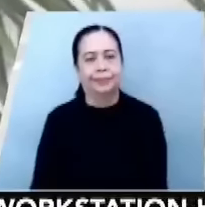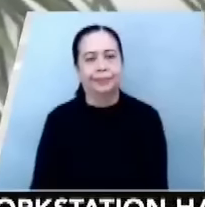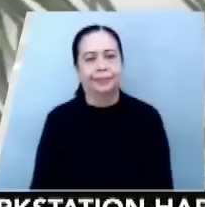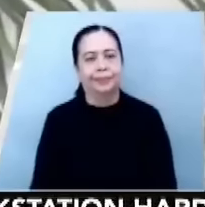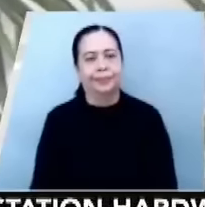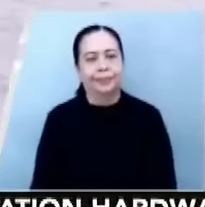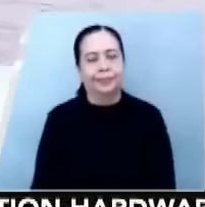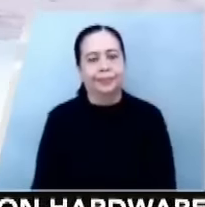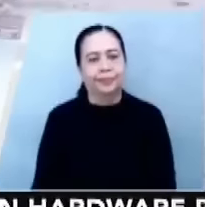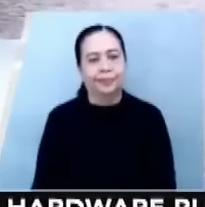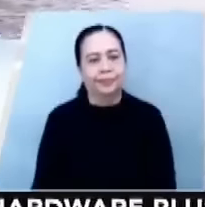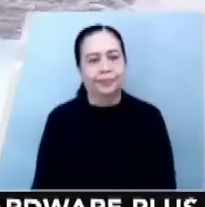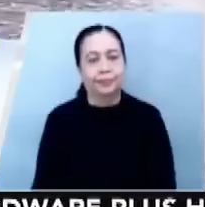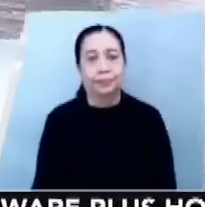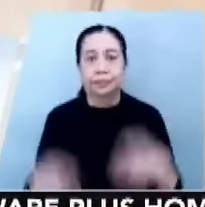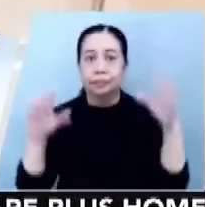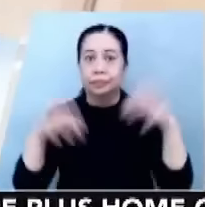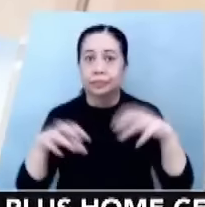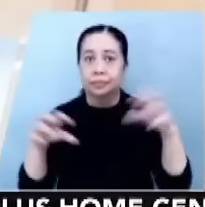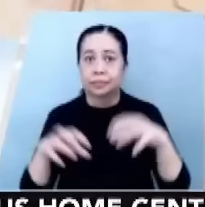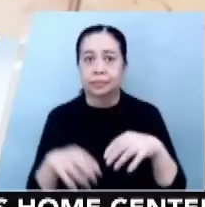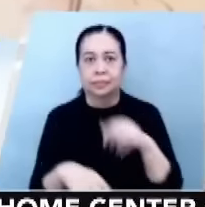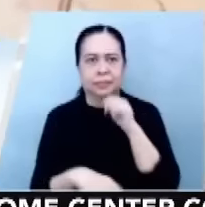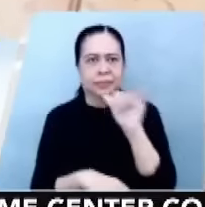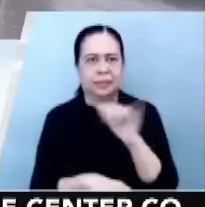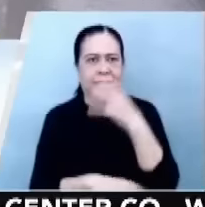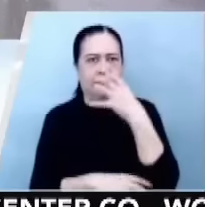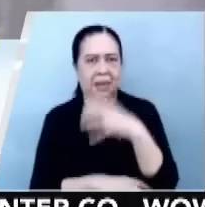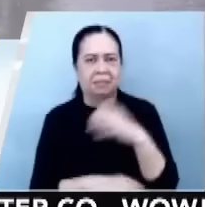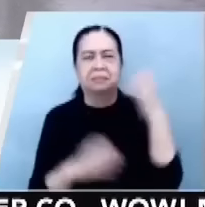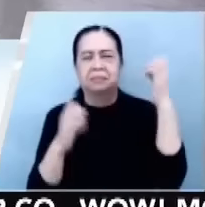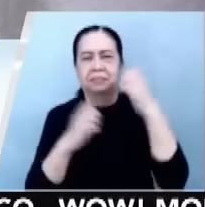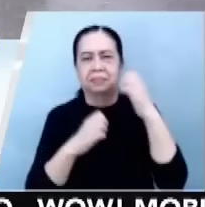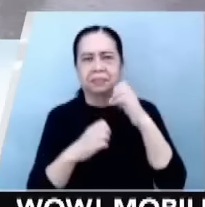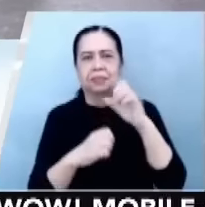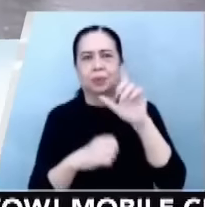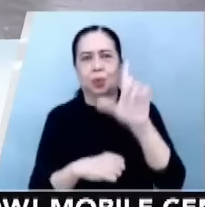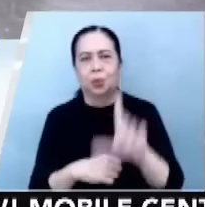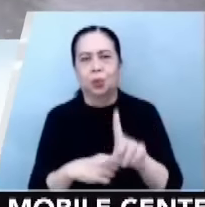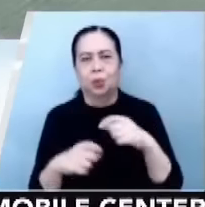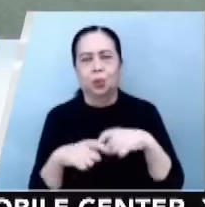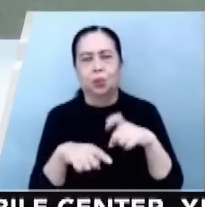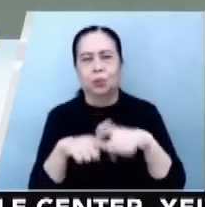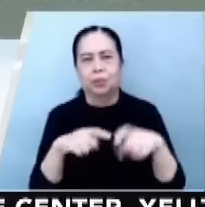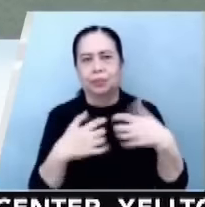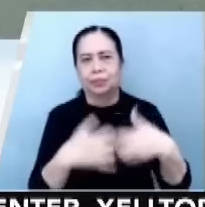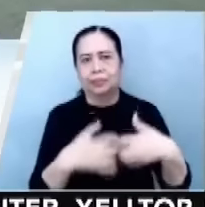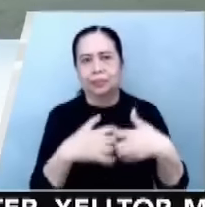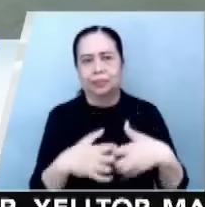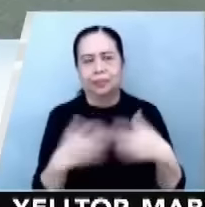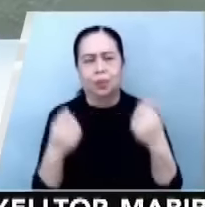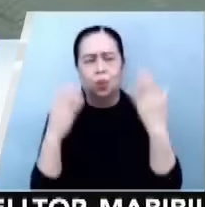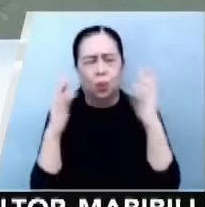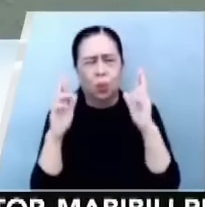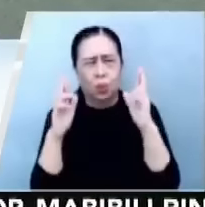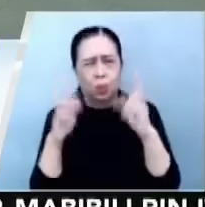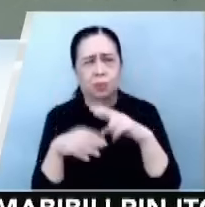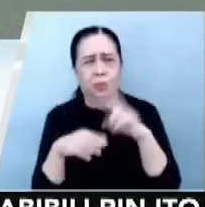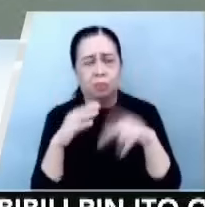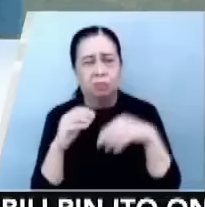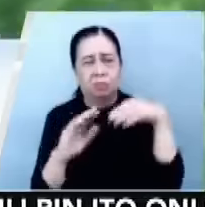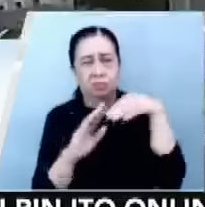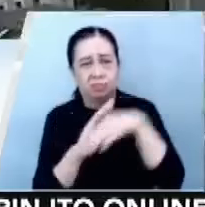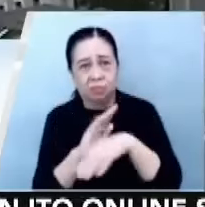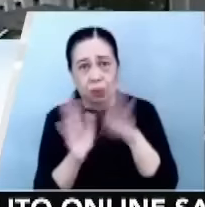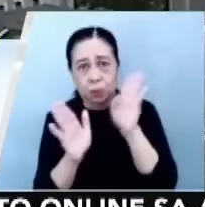Dahil tagulan na at di na kasing init, inasahan ang pagbaba ng generation charge na sana raw ay magresulta sa mas mababang singil sa